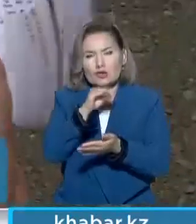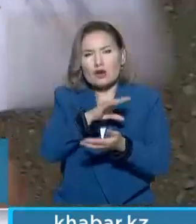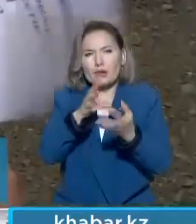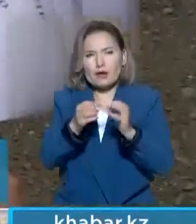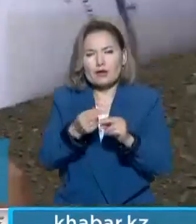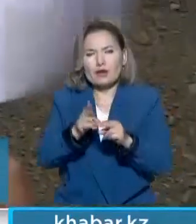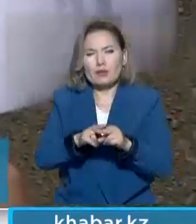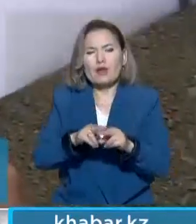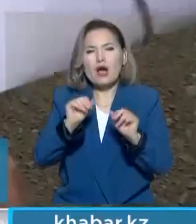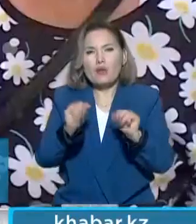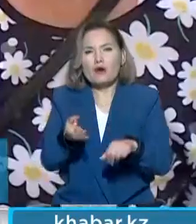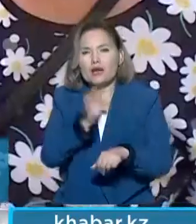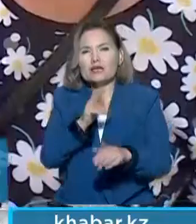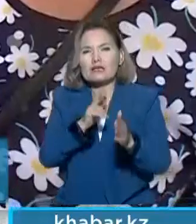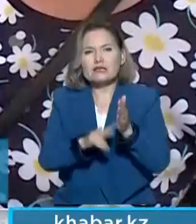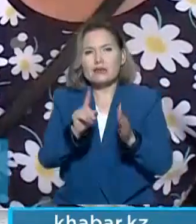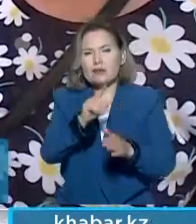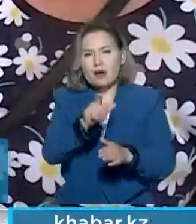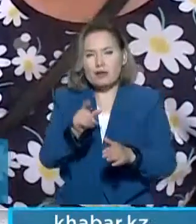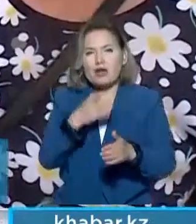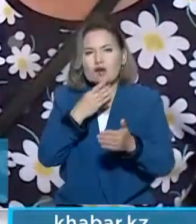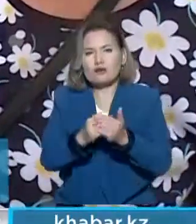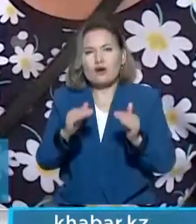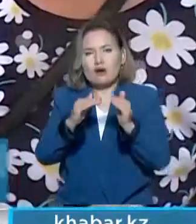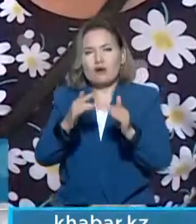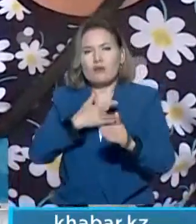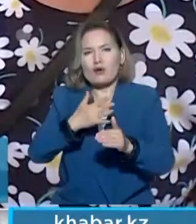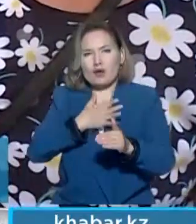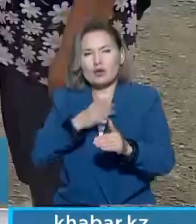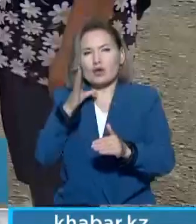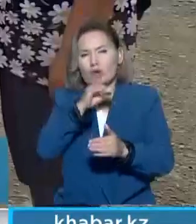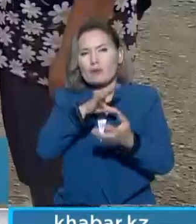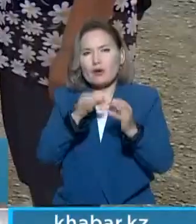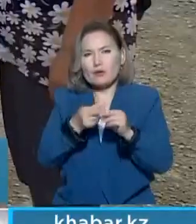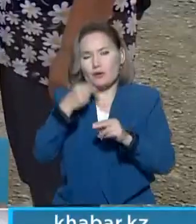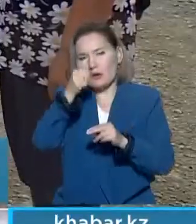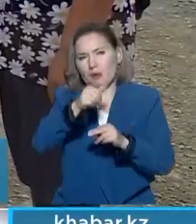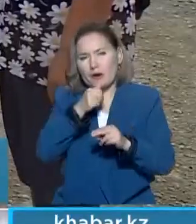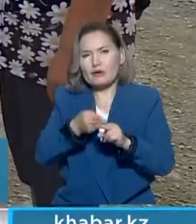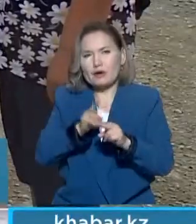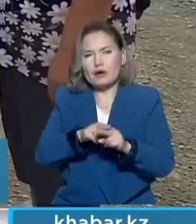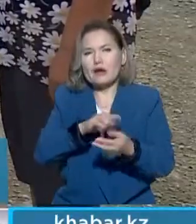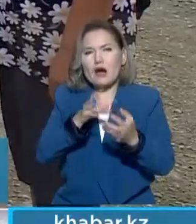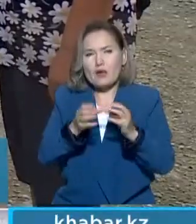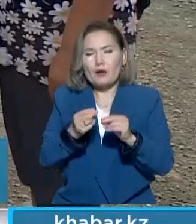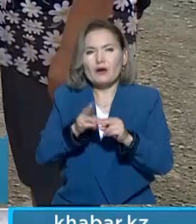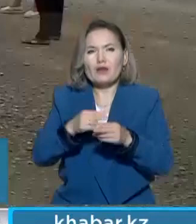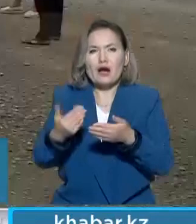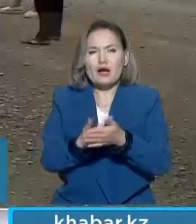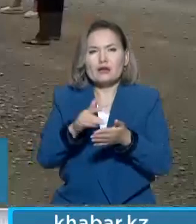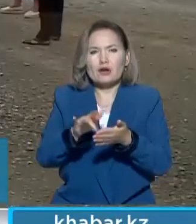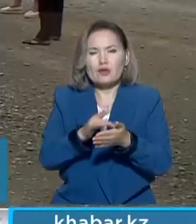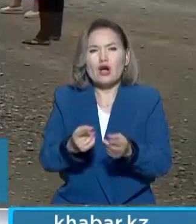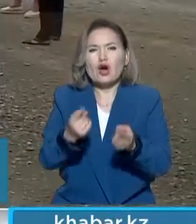Сол кездегі мүмкіндікті 81 адам пайдаланып, үйін жекеменшікке өткізіп алды. Бірақ биыл оларға да қалдық сомасын қайта есептеп,